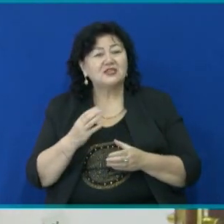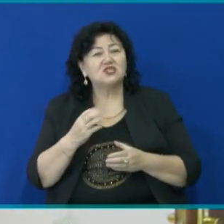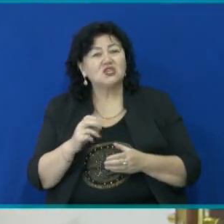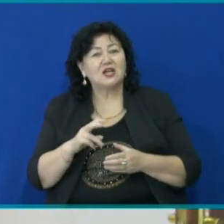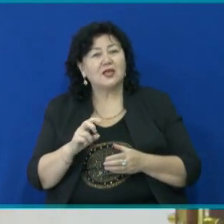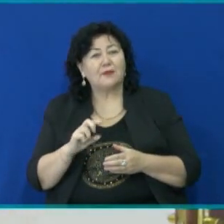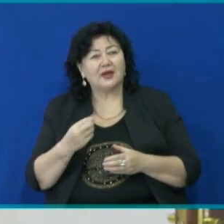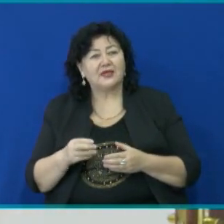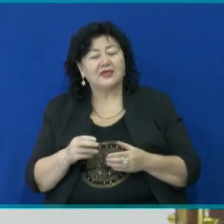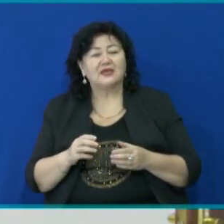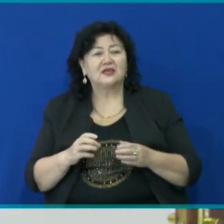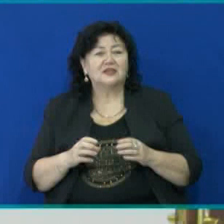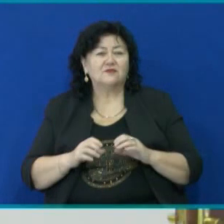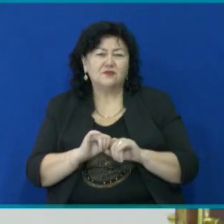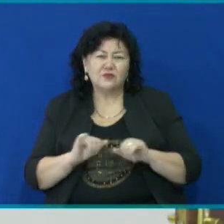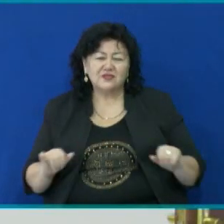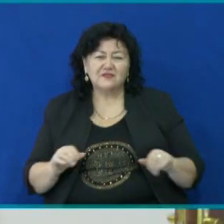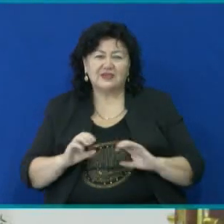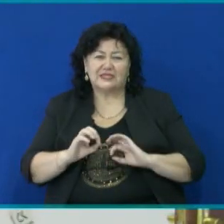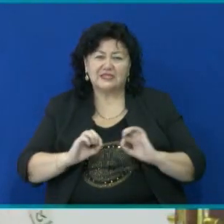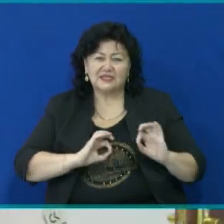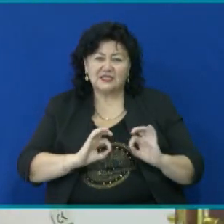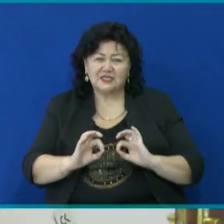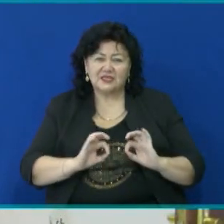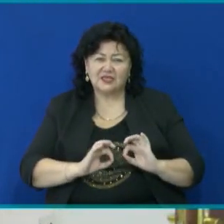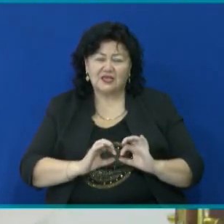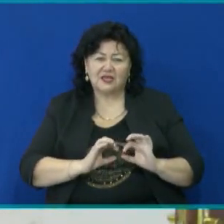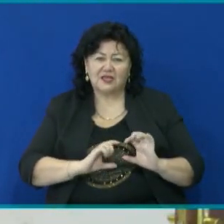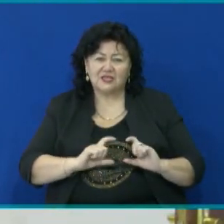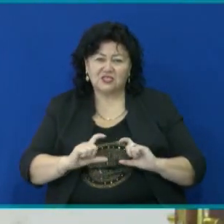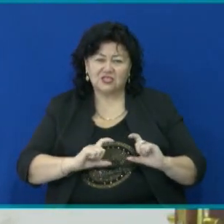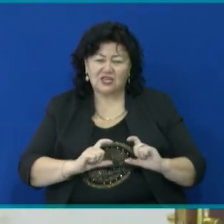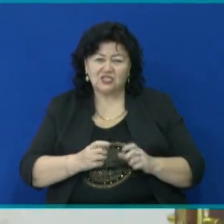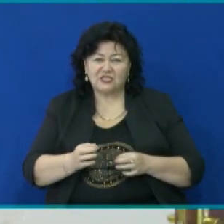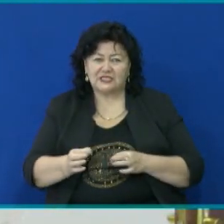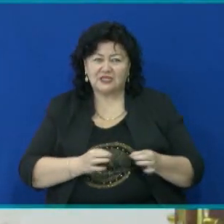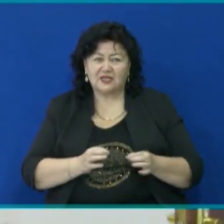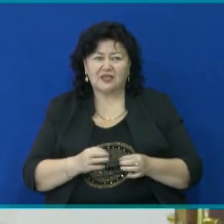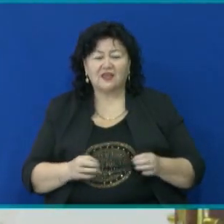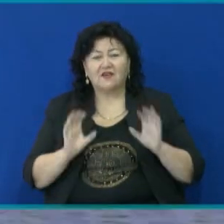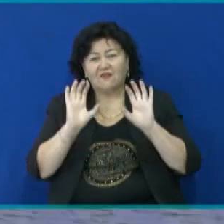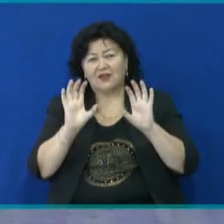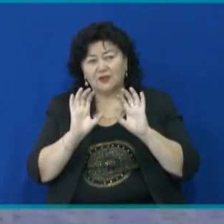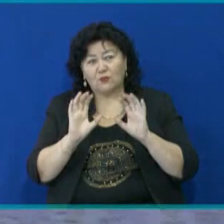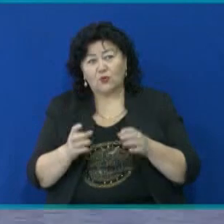спорта. Шахматы, шашки. Мы все смотрим. Я сам люблю волейбол. Вот пришел посмотреть. Все идет хорошо. Все команды